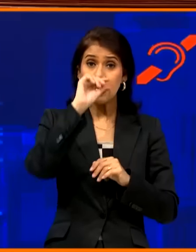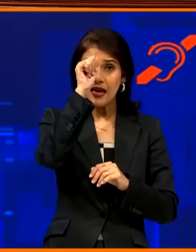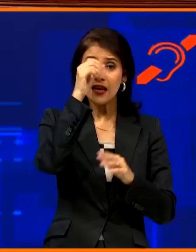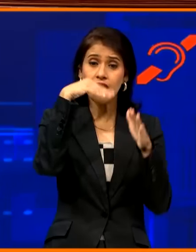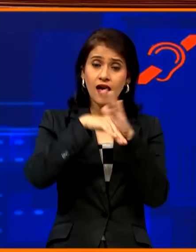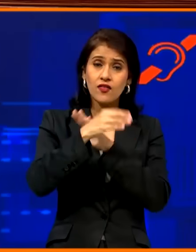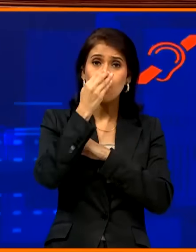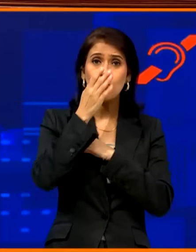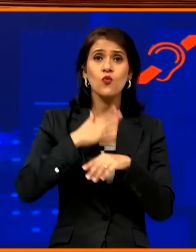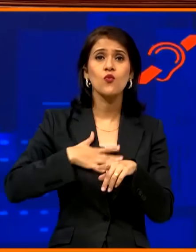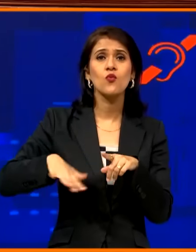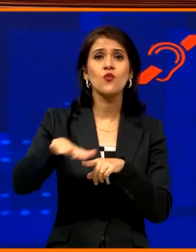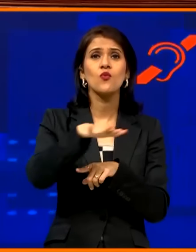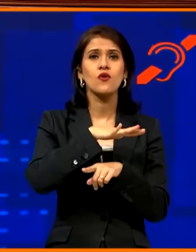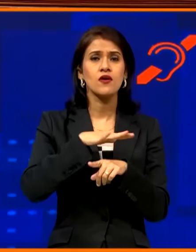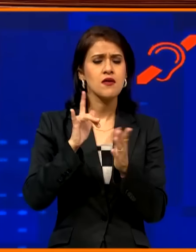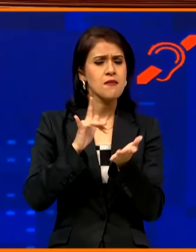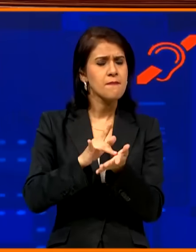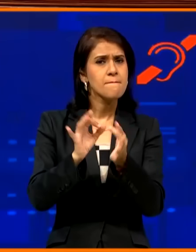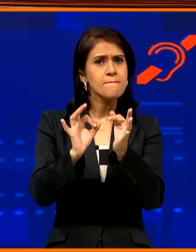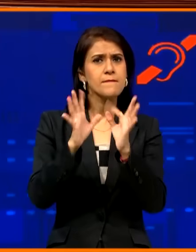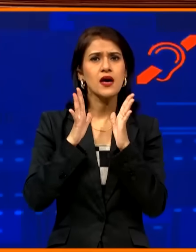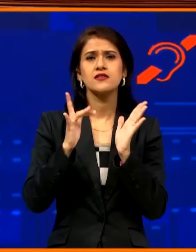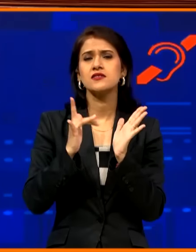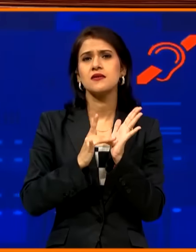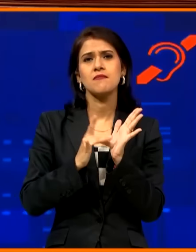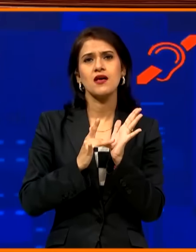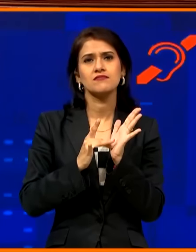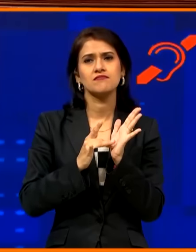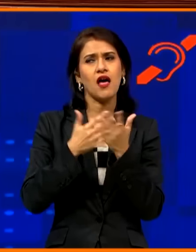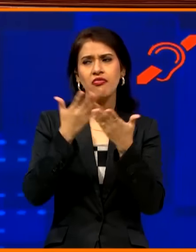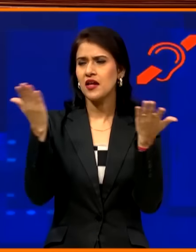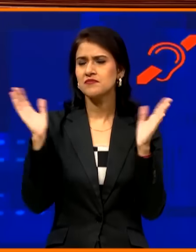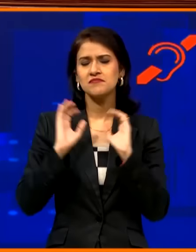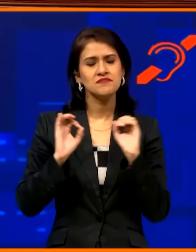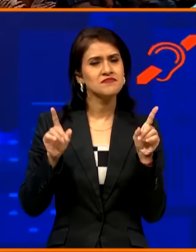रहने के लिए इंडिया से अच्छी दुनिया में कोई दूसरी जगह